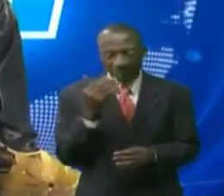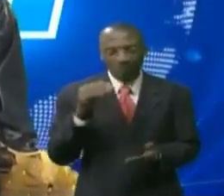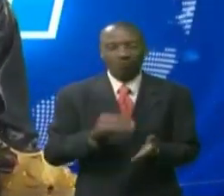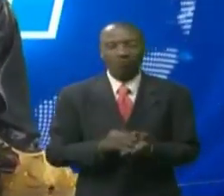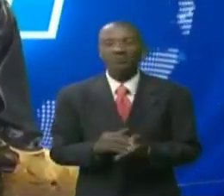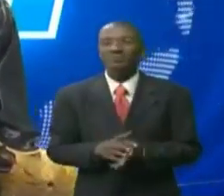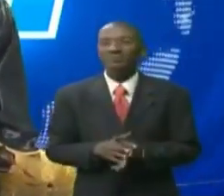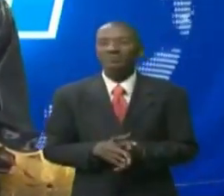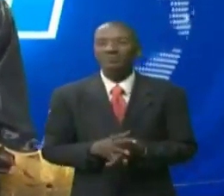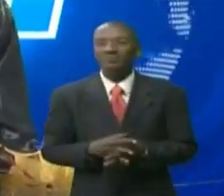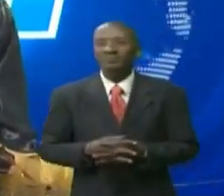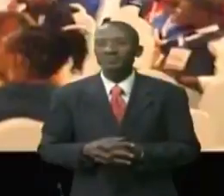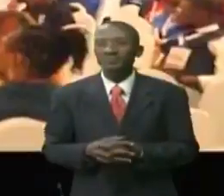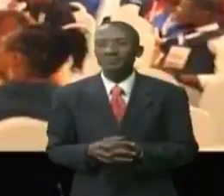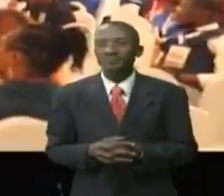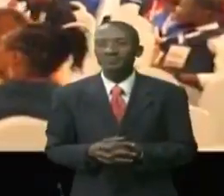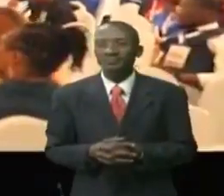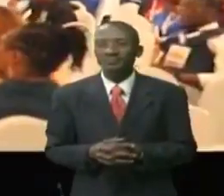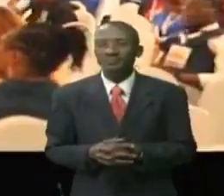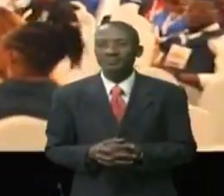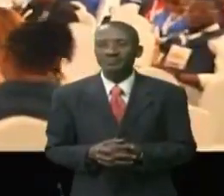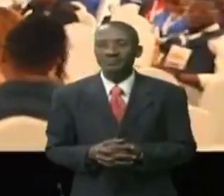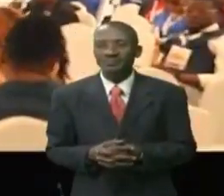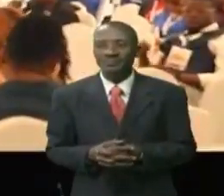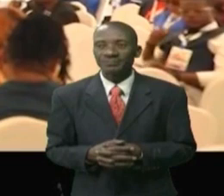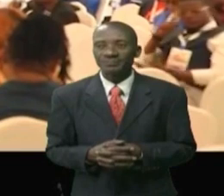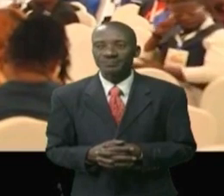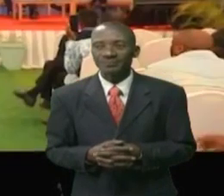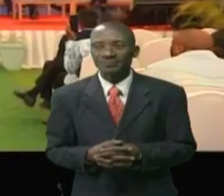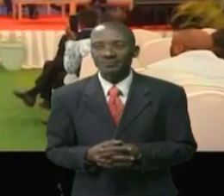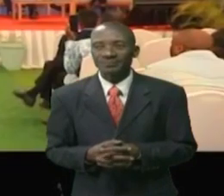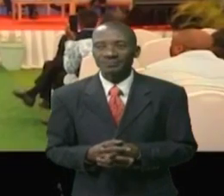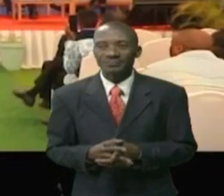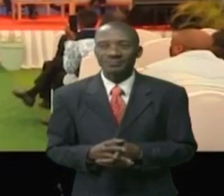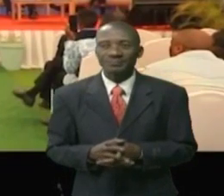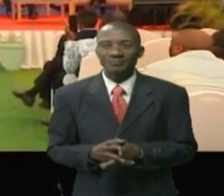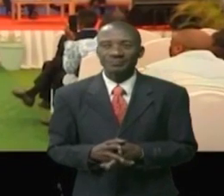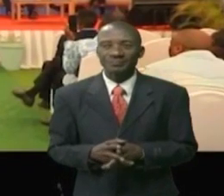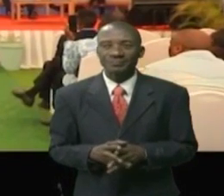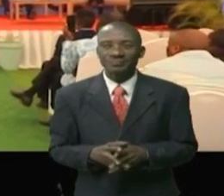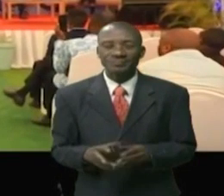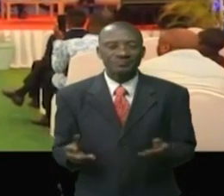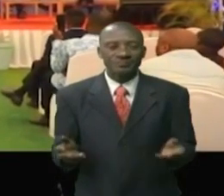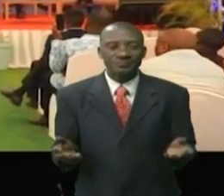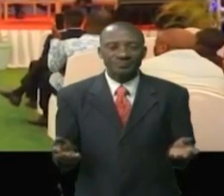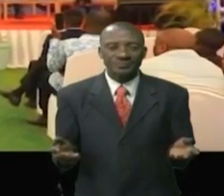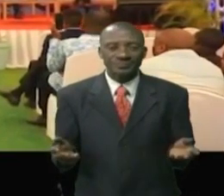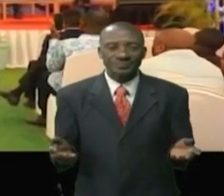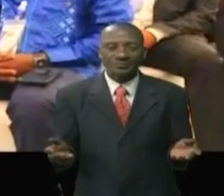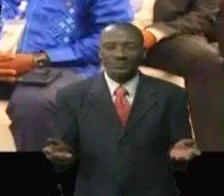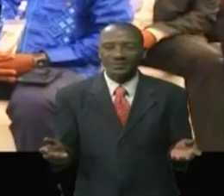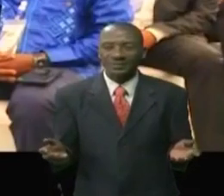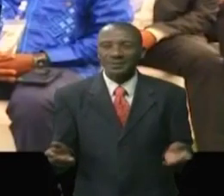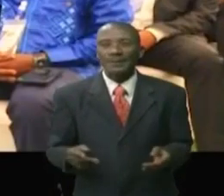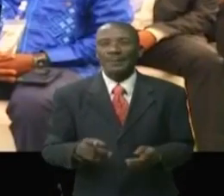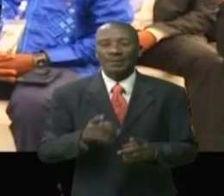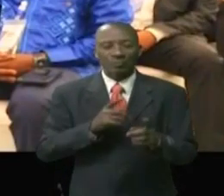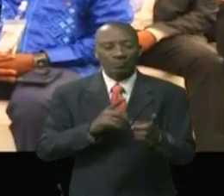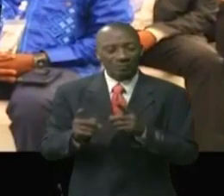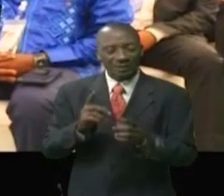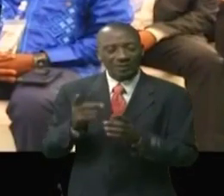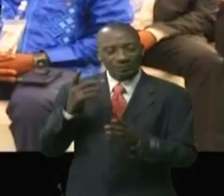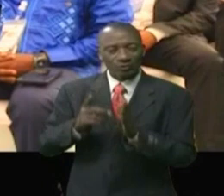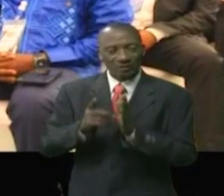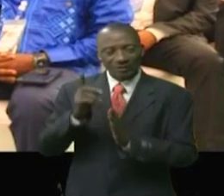Dine Balaka la 7e édition SPO béton salon de développement de ville corridor